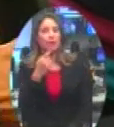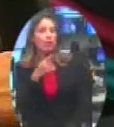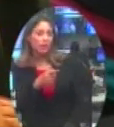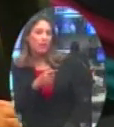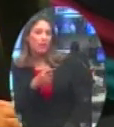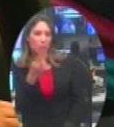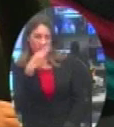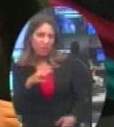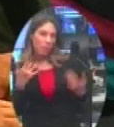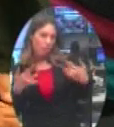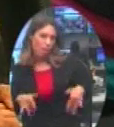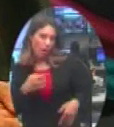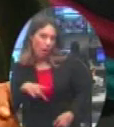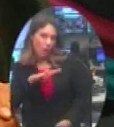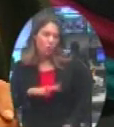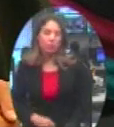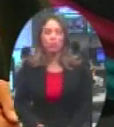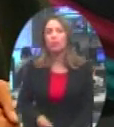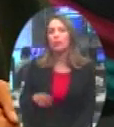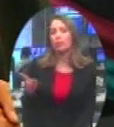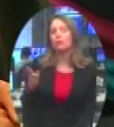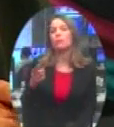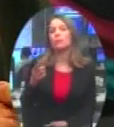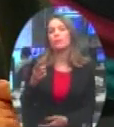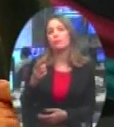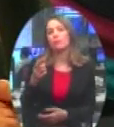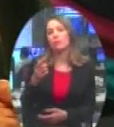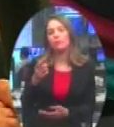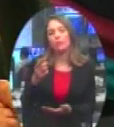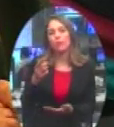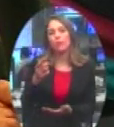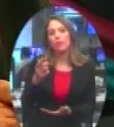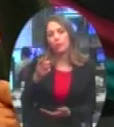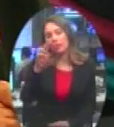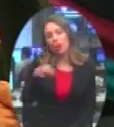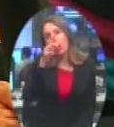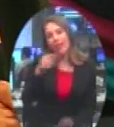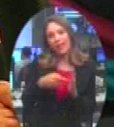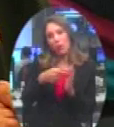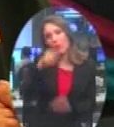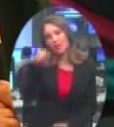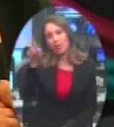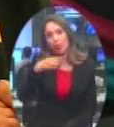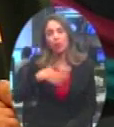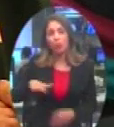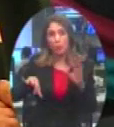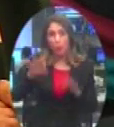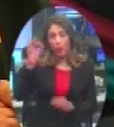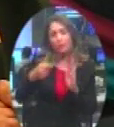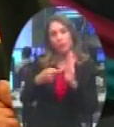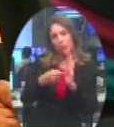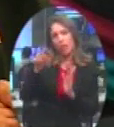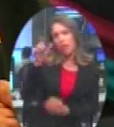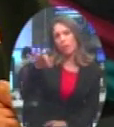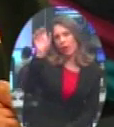להתנכלות של הרוב למיעוט ולזכויות הייצוג שלו בכנסת ולגרום לסיכול רצון הבוחרים שהצבעתה מביאה לבחירתו, ומכאן הזהירות